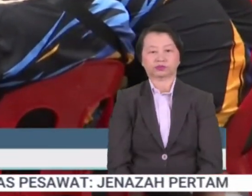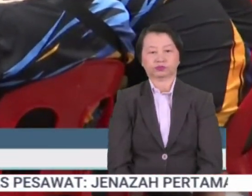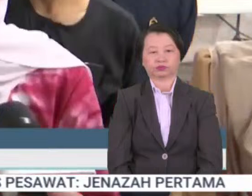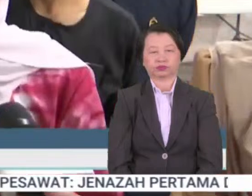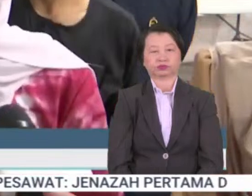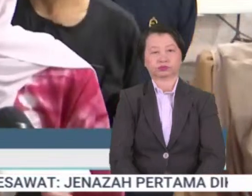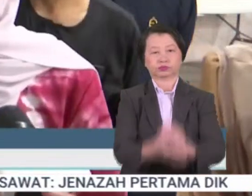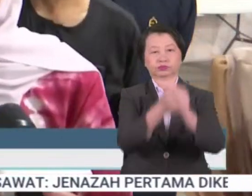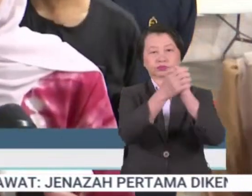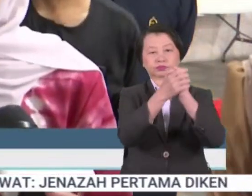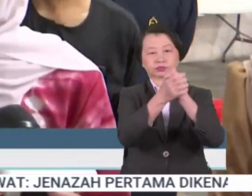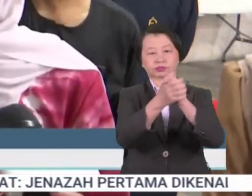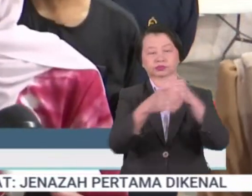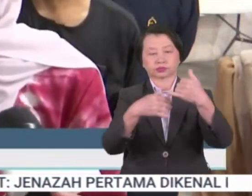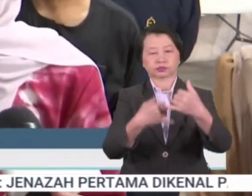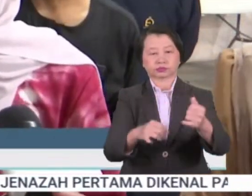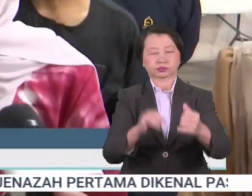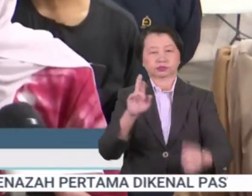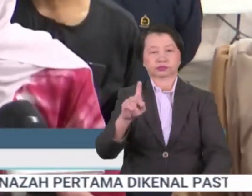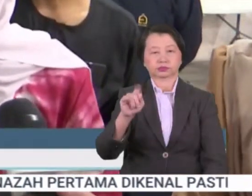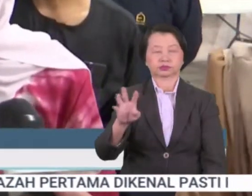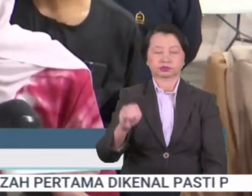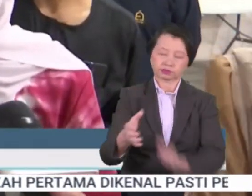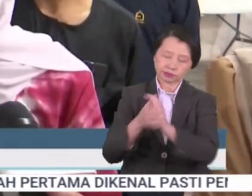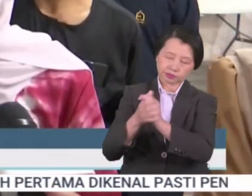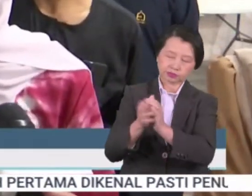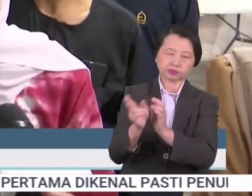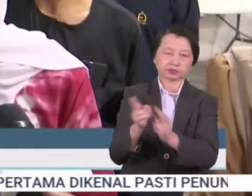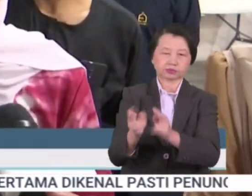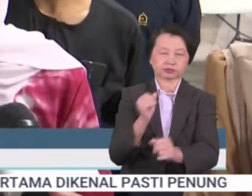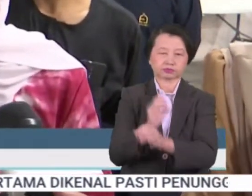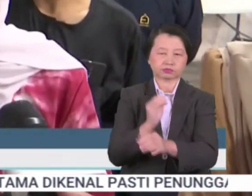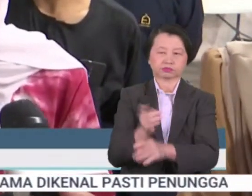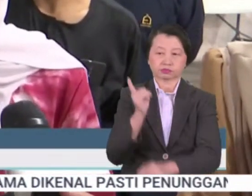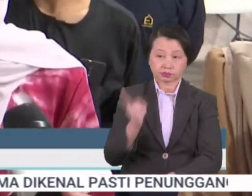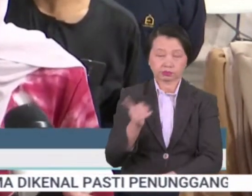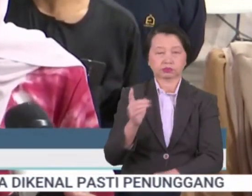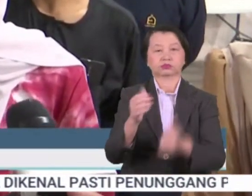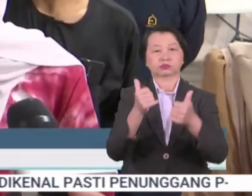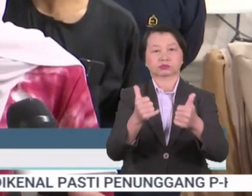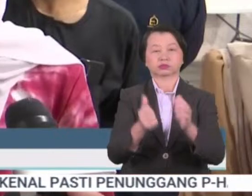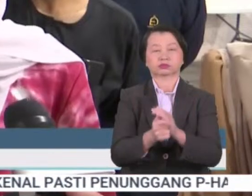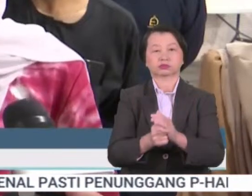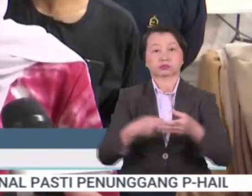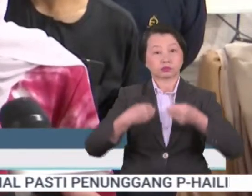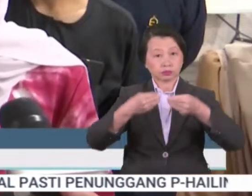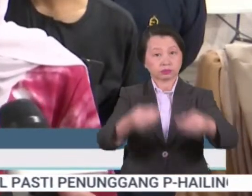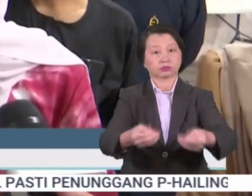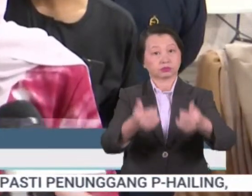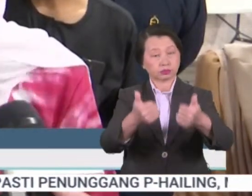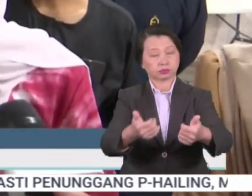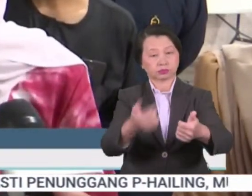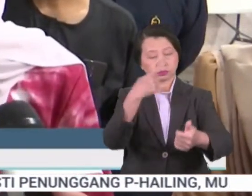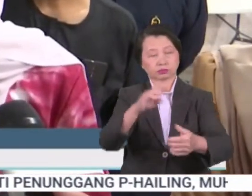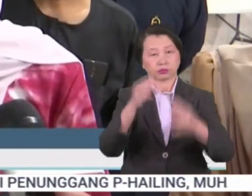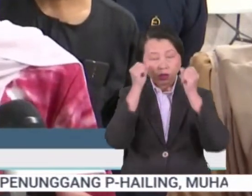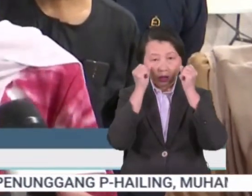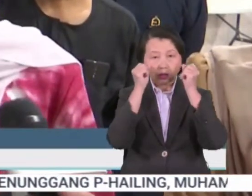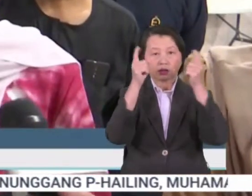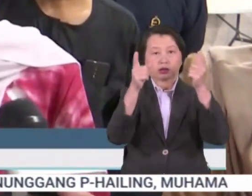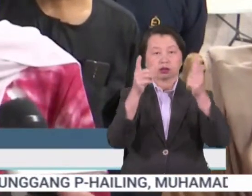tahniah kepada pihak jabatan penerangan kerana usaha dan inisiatif ini sebenarnya memberi